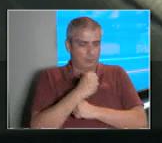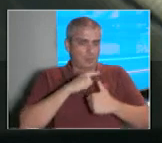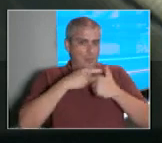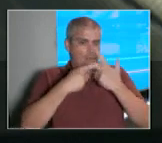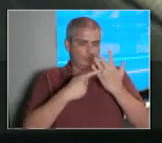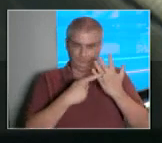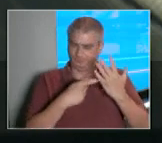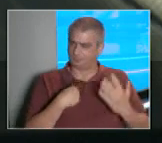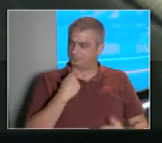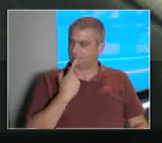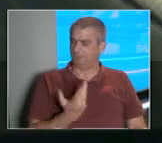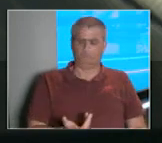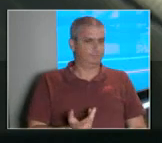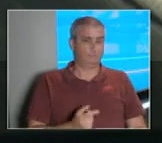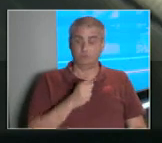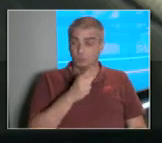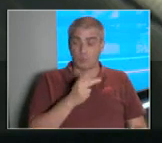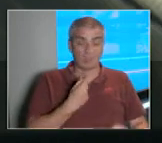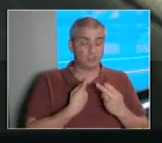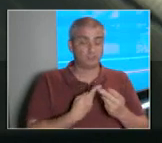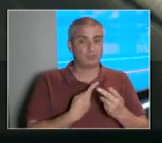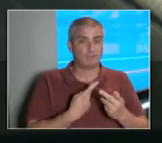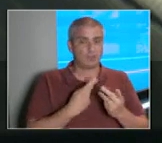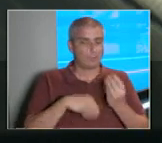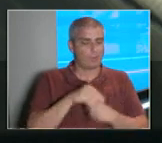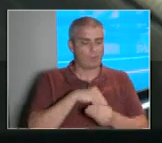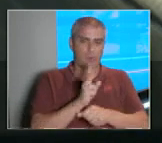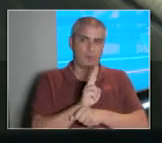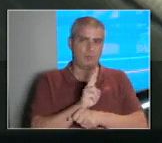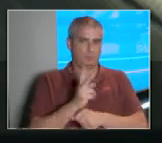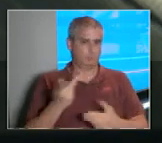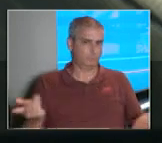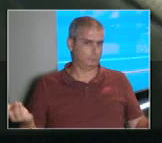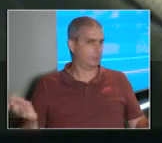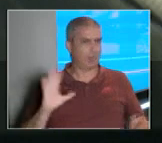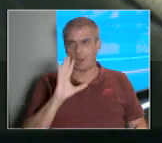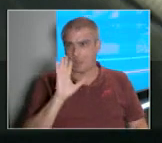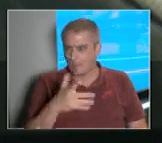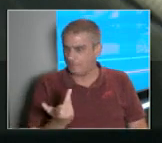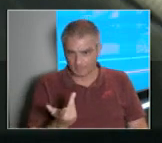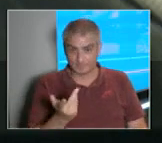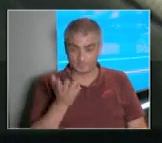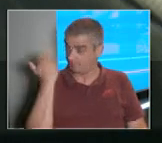השונים, אני אמרתי, הוא על שיווק מניפולטיבי שיקרה נותן לו 10, גם